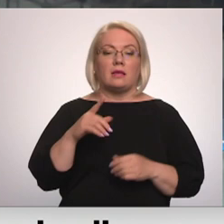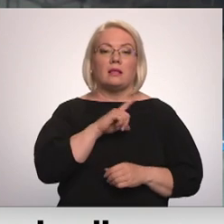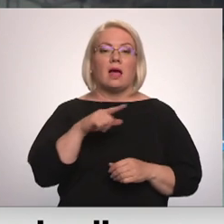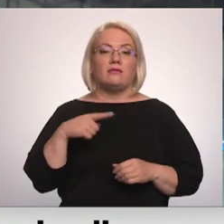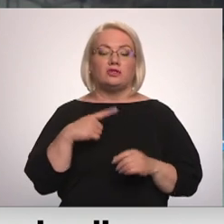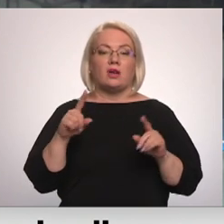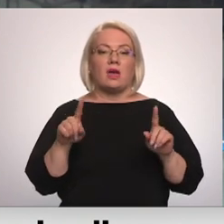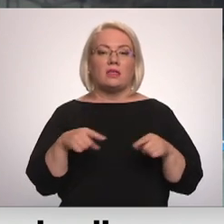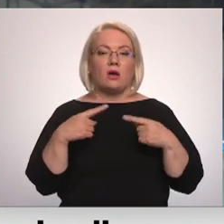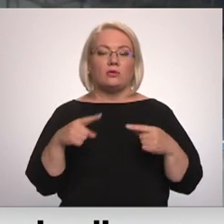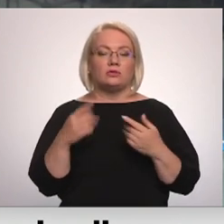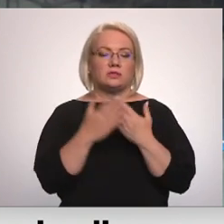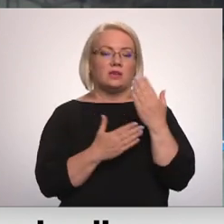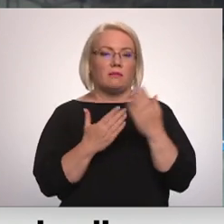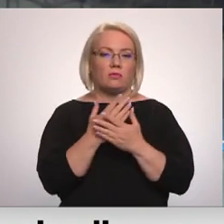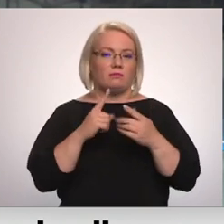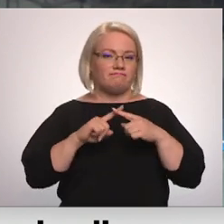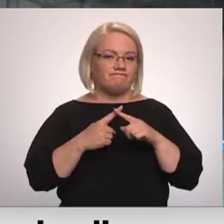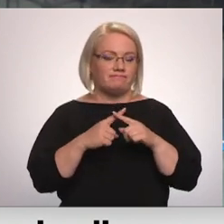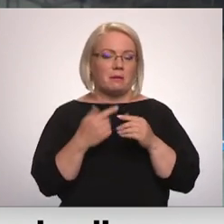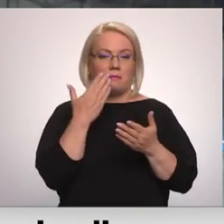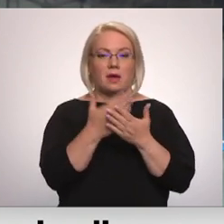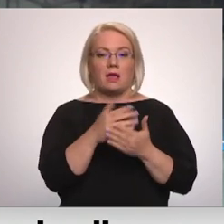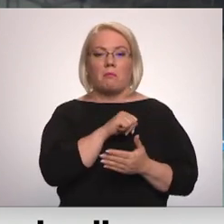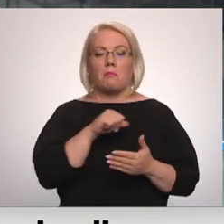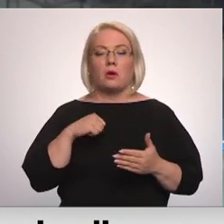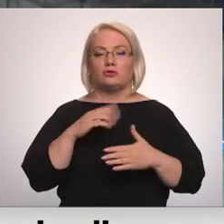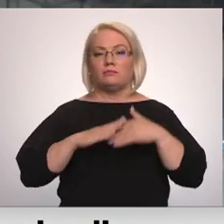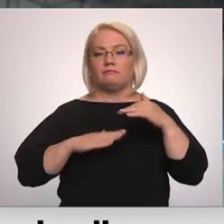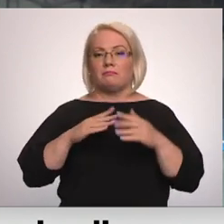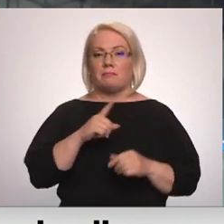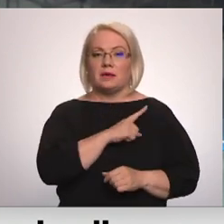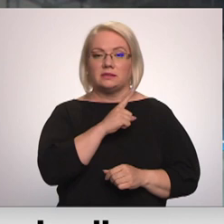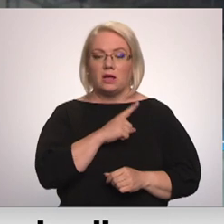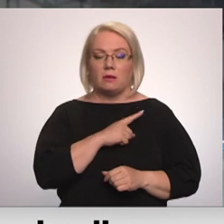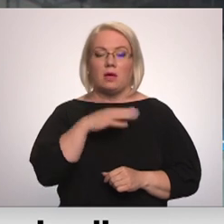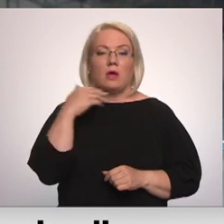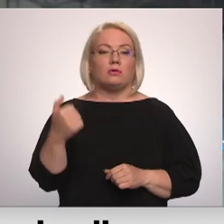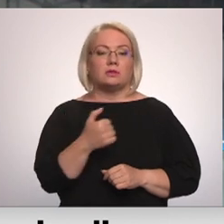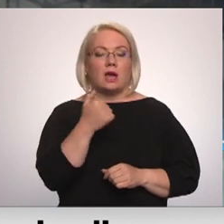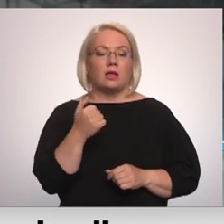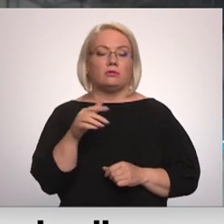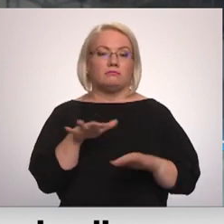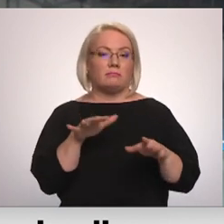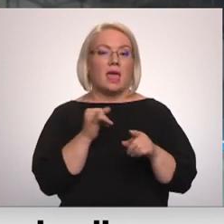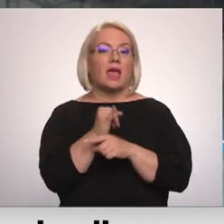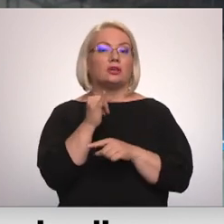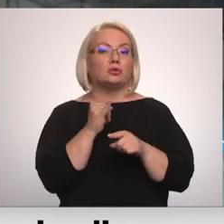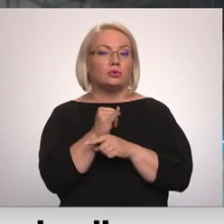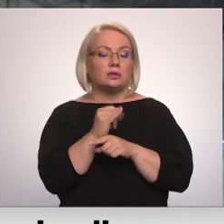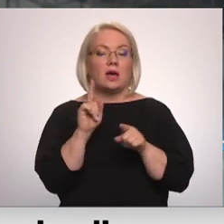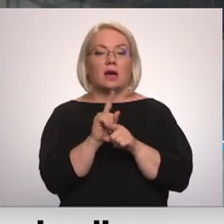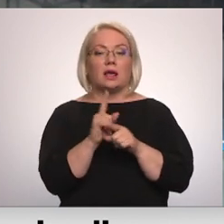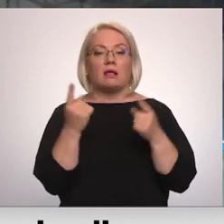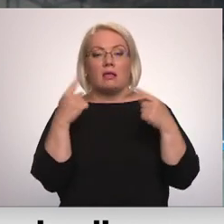cimdu adīšana parāda arī pašas rokdarbnieces meistarību. Jau vairākus gadus tiek rīkotas pat īpašas ekskursijas, kuru laikā citu